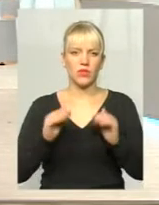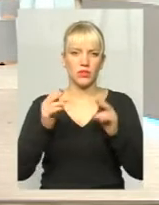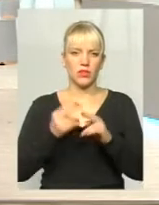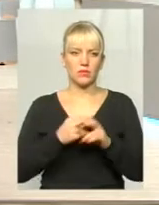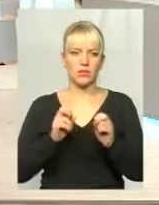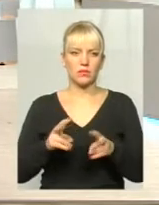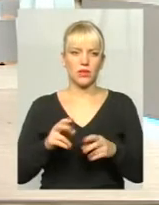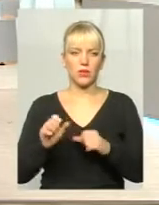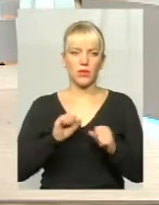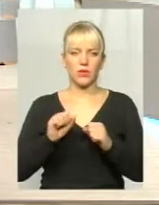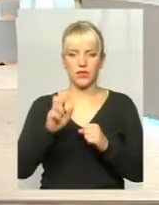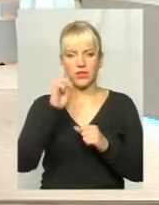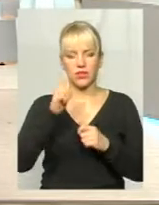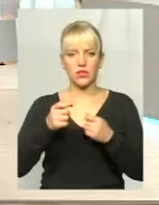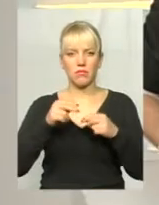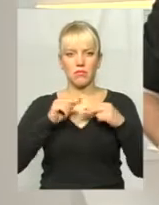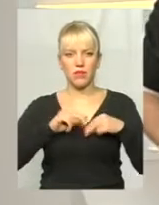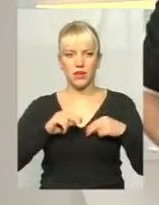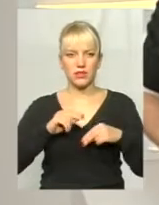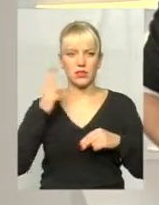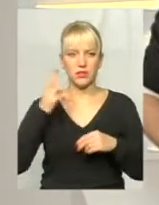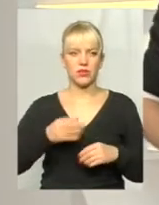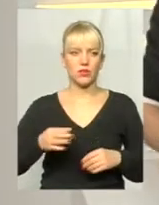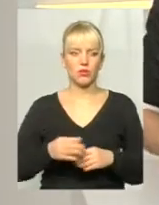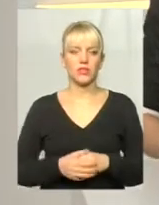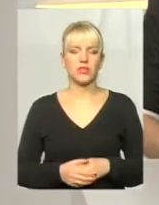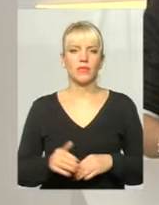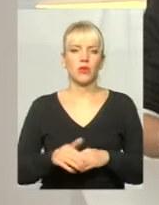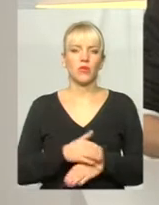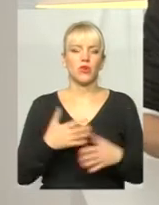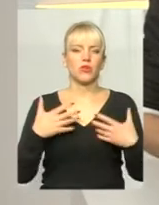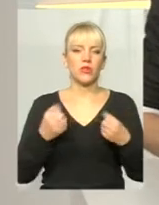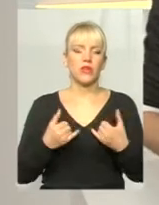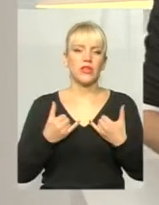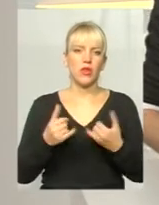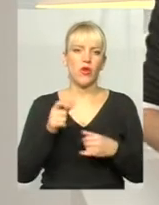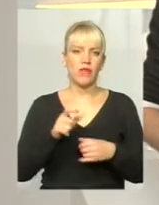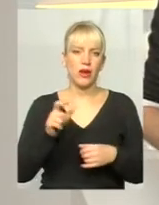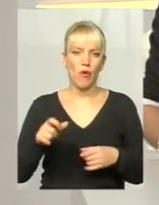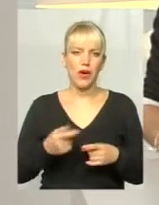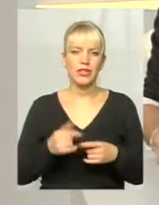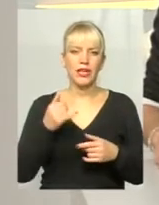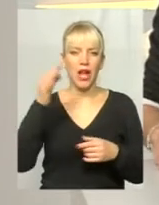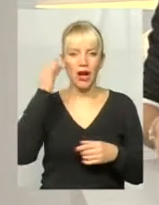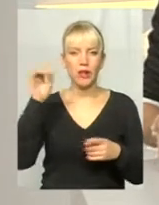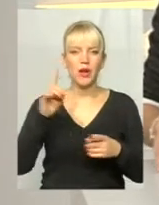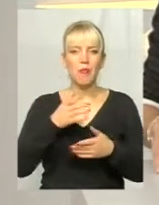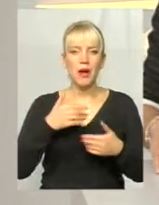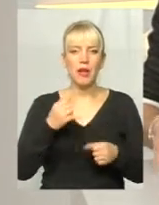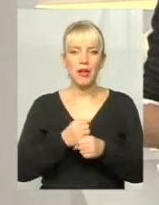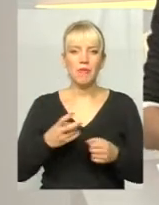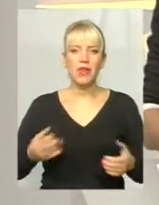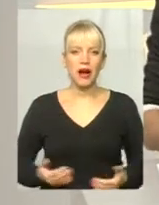небезпеки управління Держпраці в Хмельницькій області. Доброго здоров'я, шановні гості. Глядачам нагадую, працюємо для вас наживо. Телефони періодично